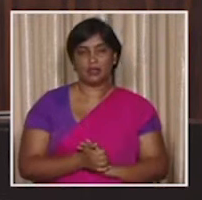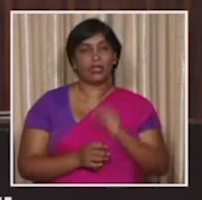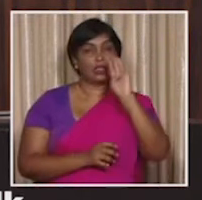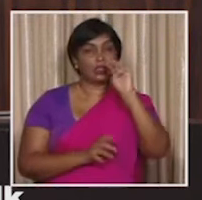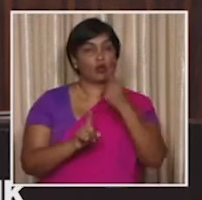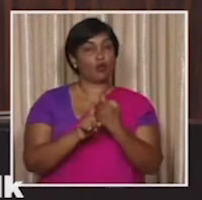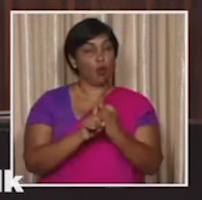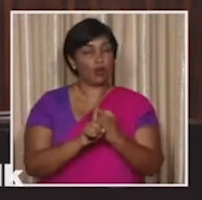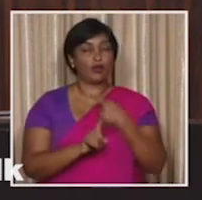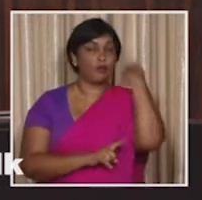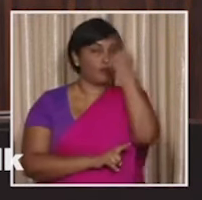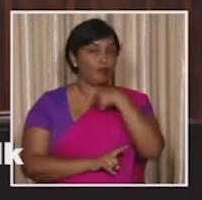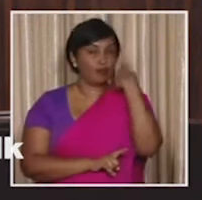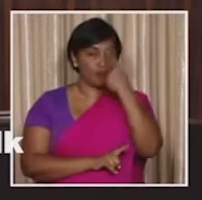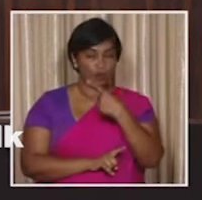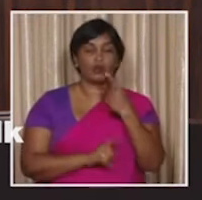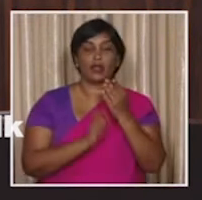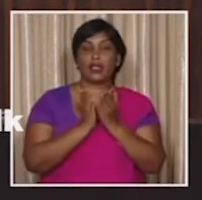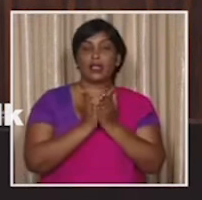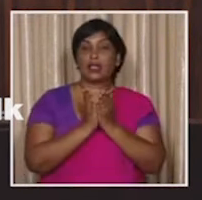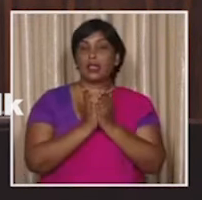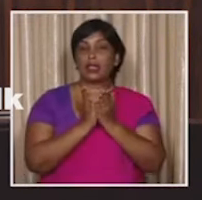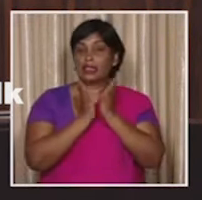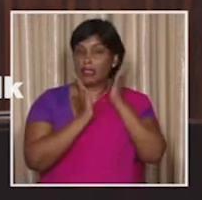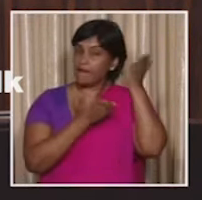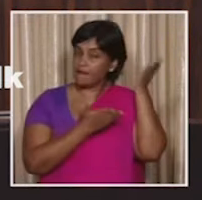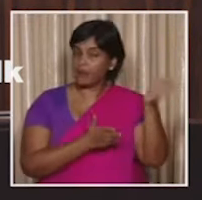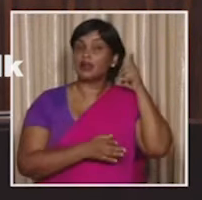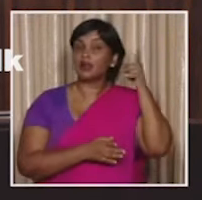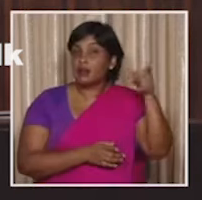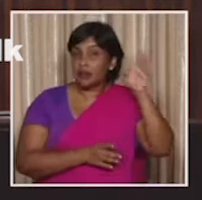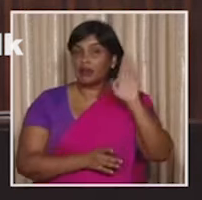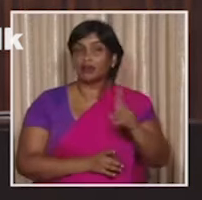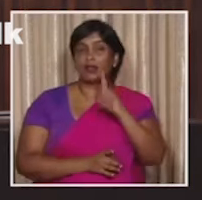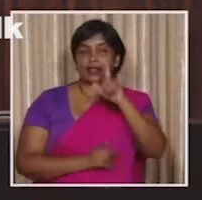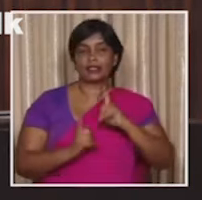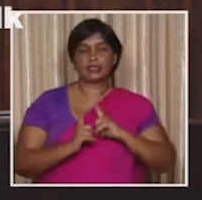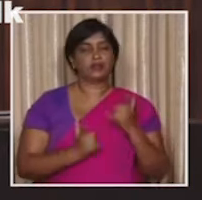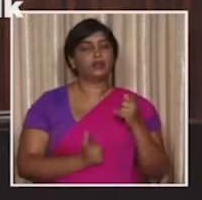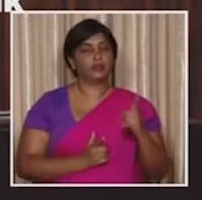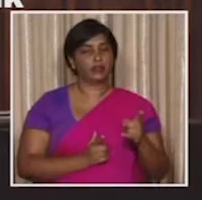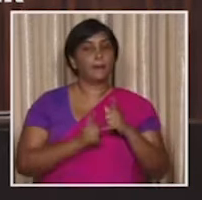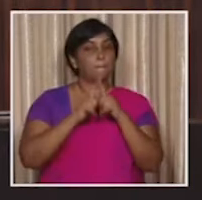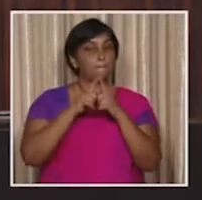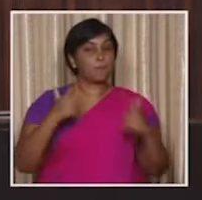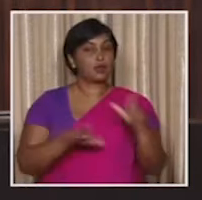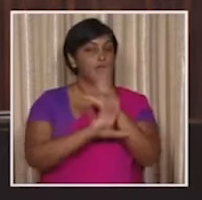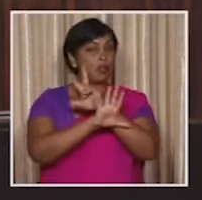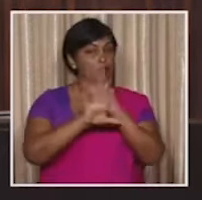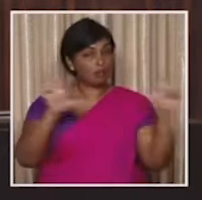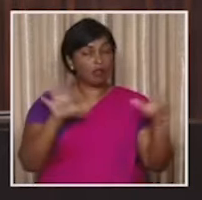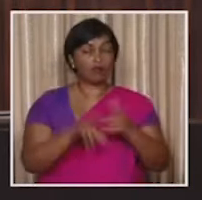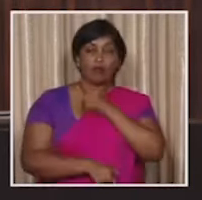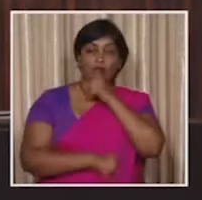30 කෝටියක් මුහුණු. අපේ භාරත මාතාව සතු වෙතත් ඇයට ඇත්මේ එකම ආත්මය. භාෂා 18කින් ඇය කතා